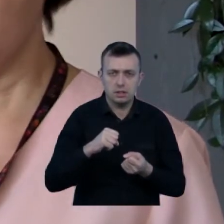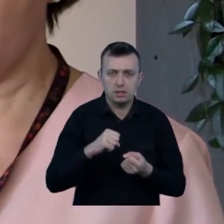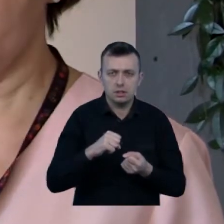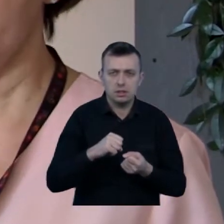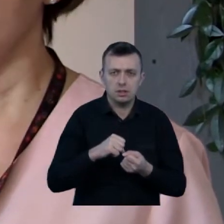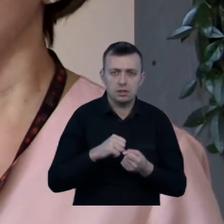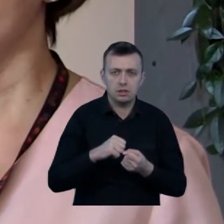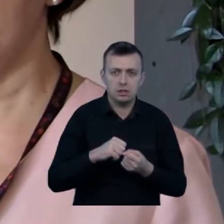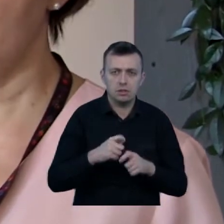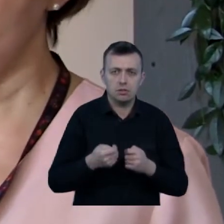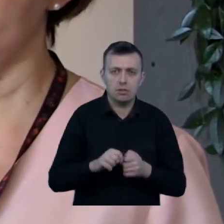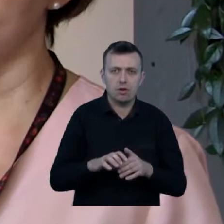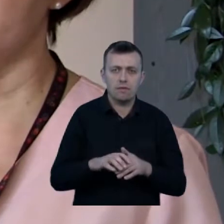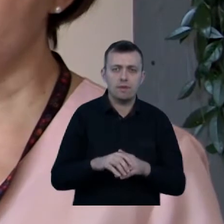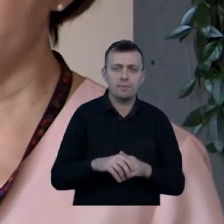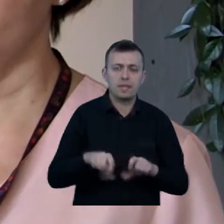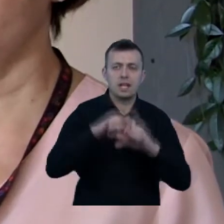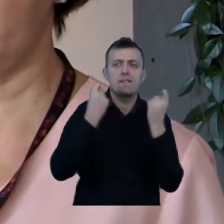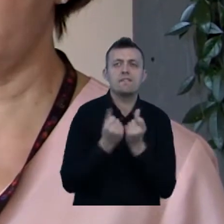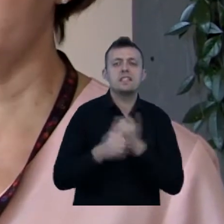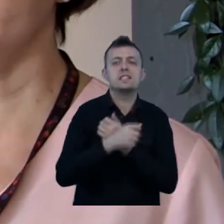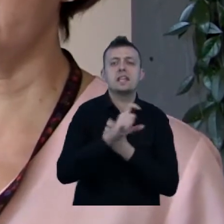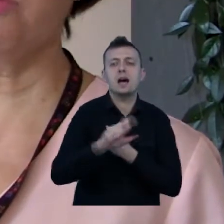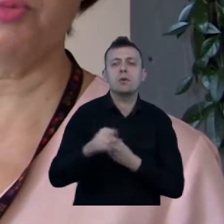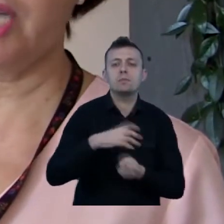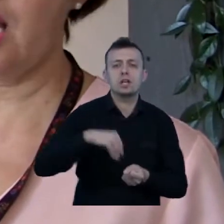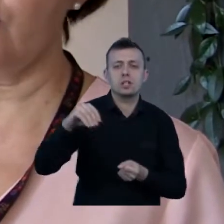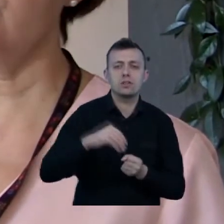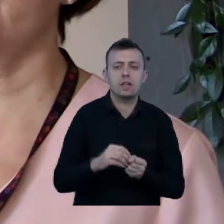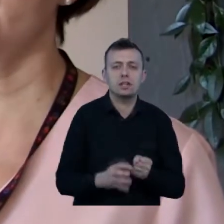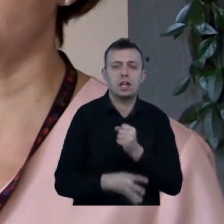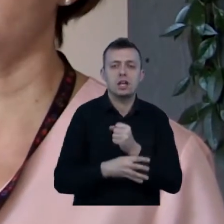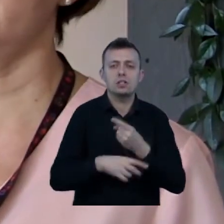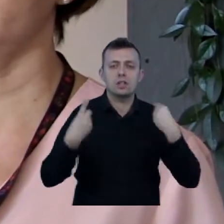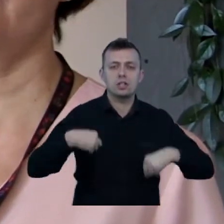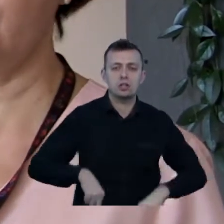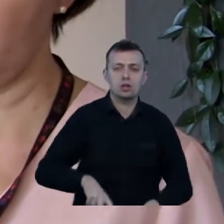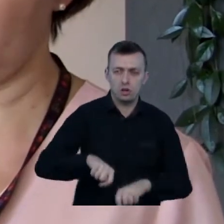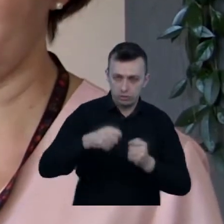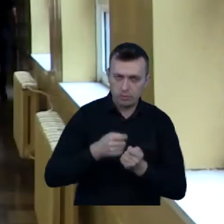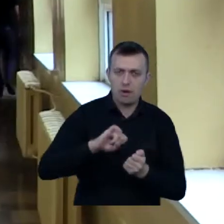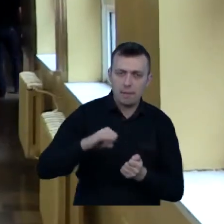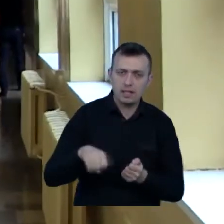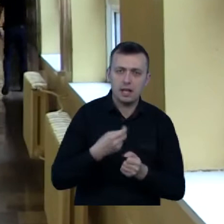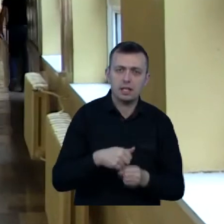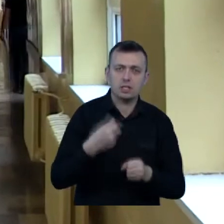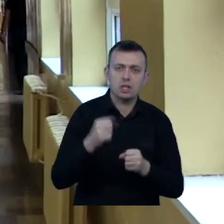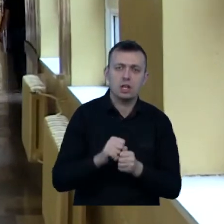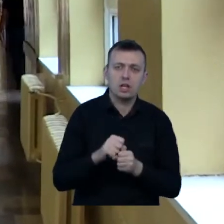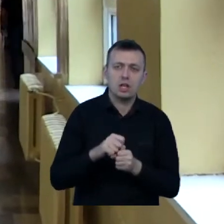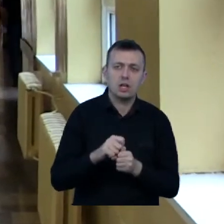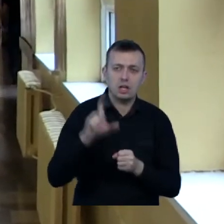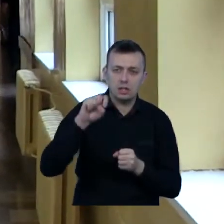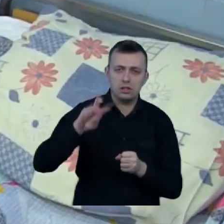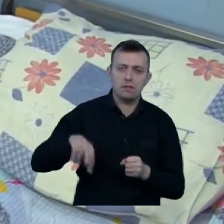sumie łącznie urazów przez okres świąteczny w naszym szpitalu było 90. Przez okres świąteczny do